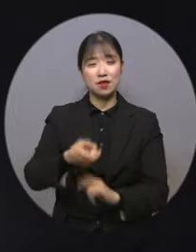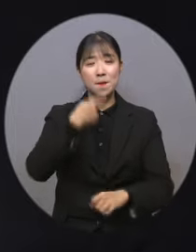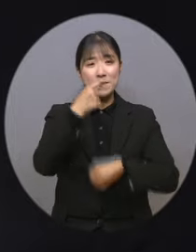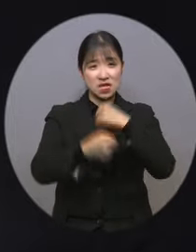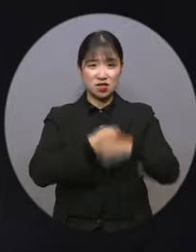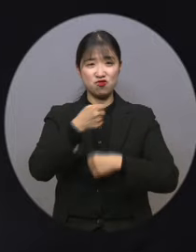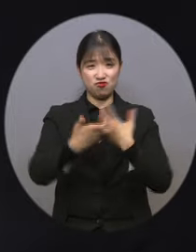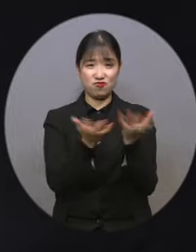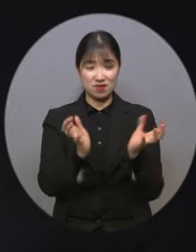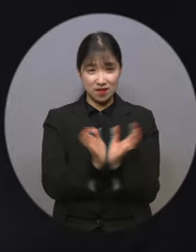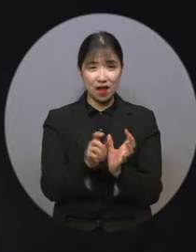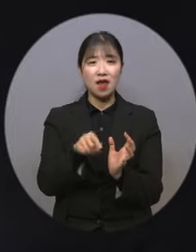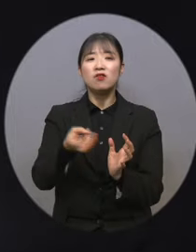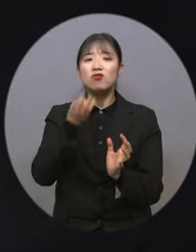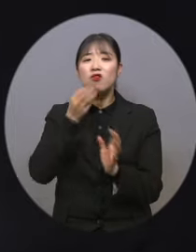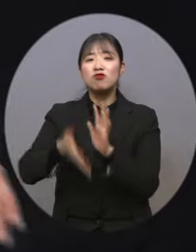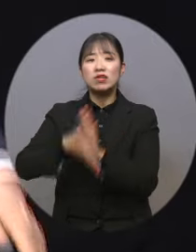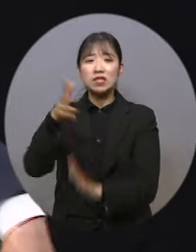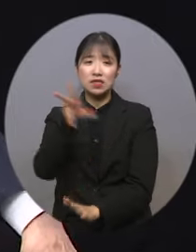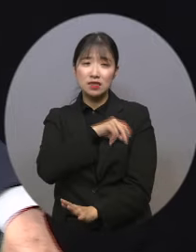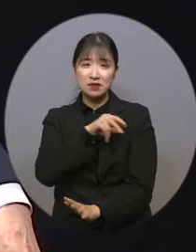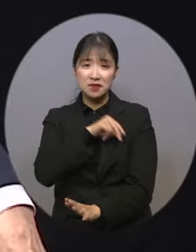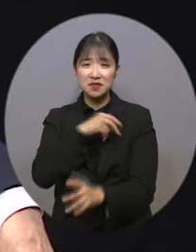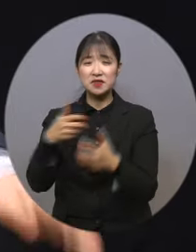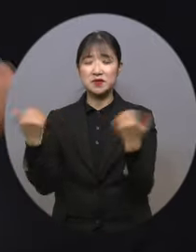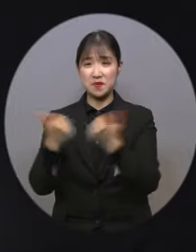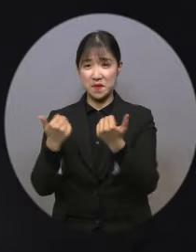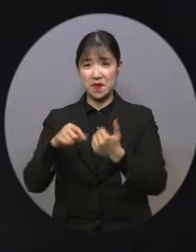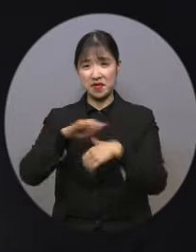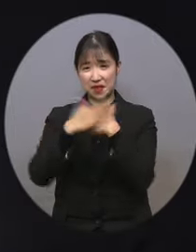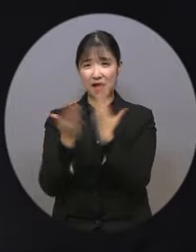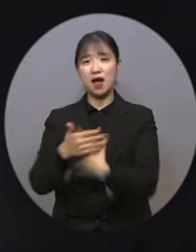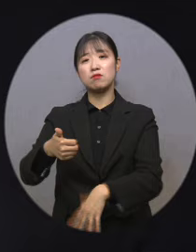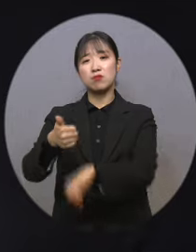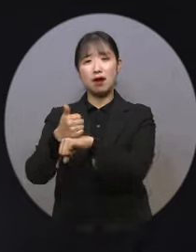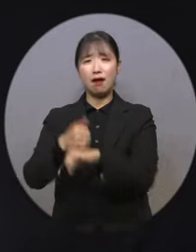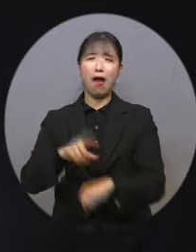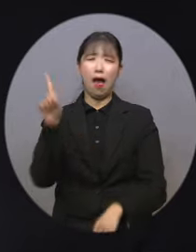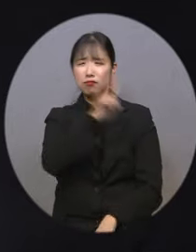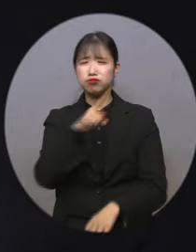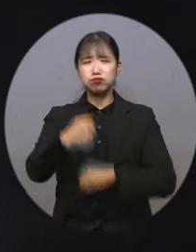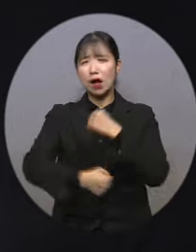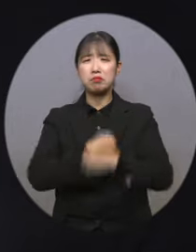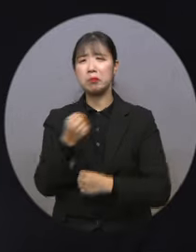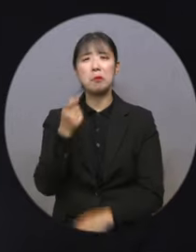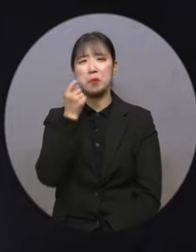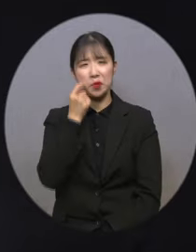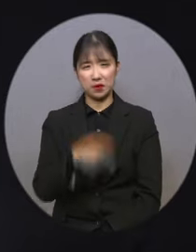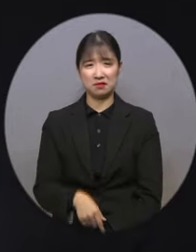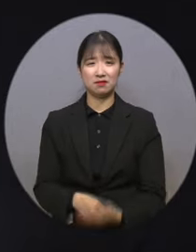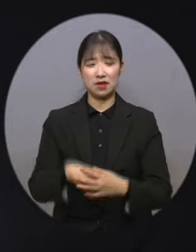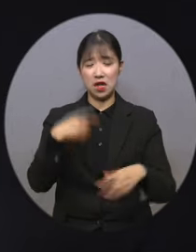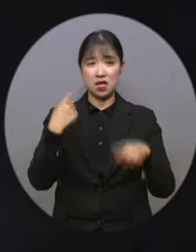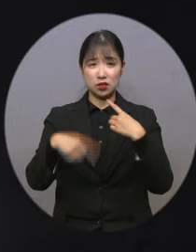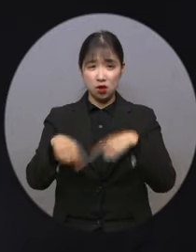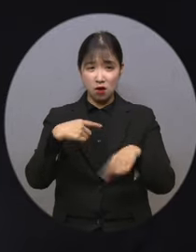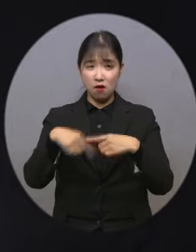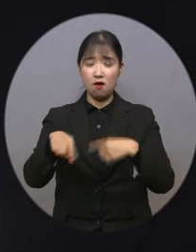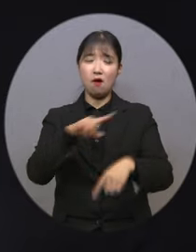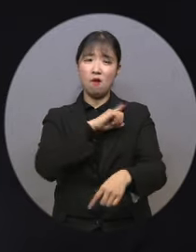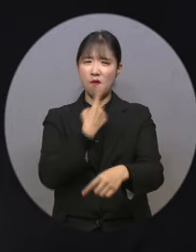서울시의회 를 주장하고 있어요 마음대로 합니까 아무도 마음대로 못해 본 정권은 반